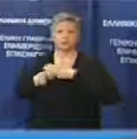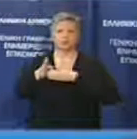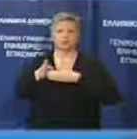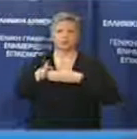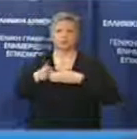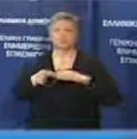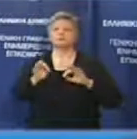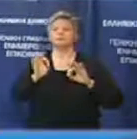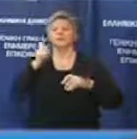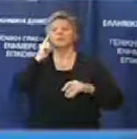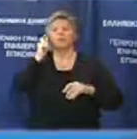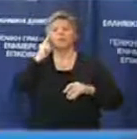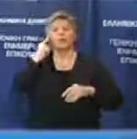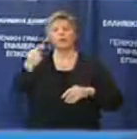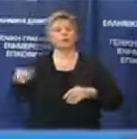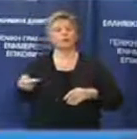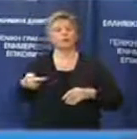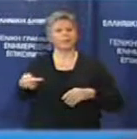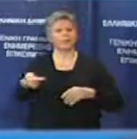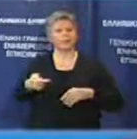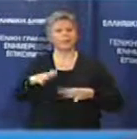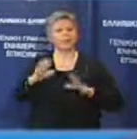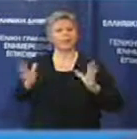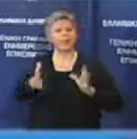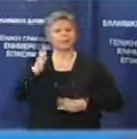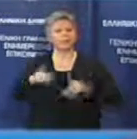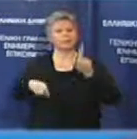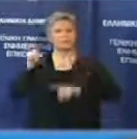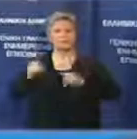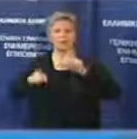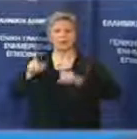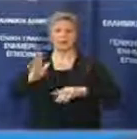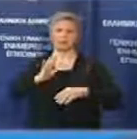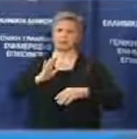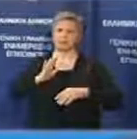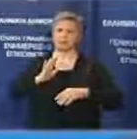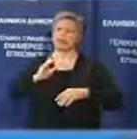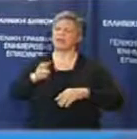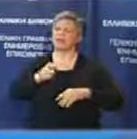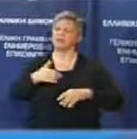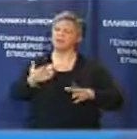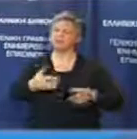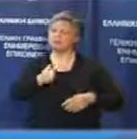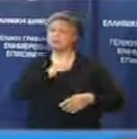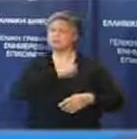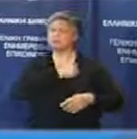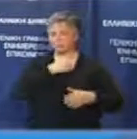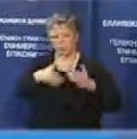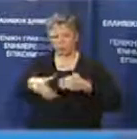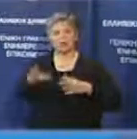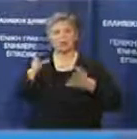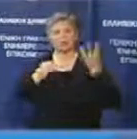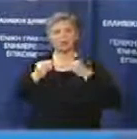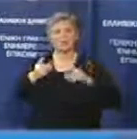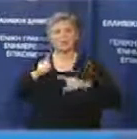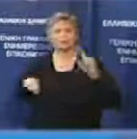κάποιους. Γίνονται έρευνες της αστυνομίας για αυτούς τους κάποιους. Πιστεύουμε ότι σύντομα θα υπάρχει και το αποτέλεσμα της έρευνας.